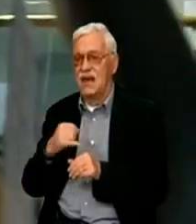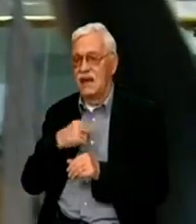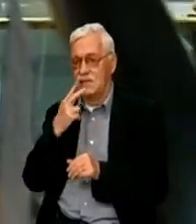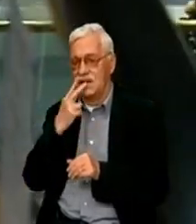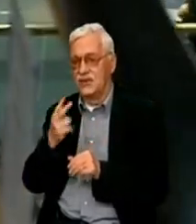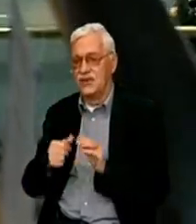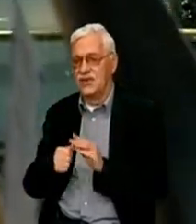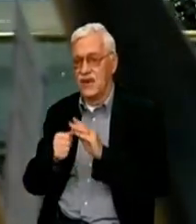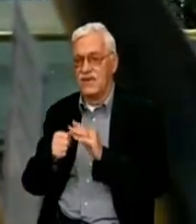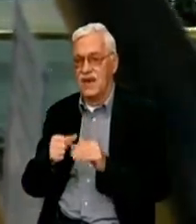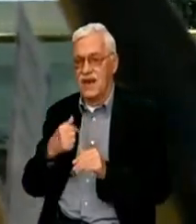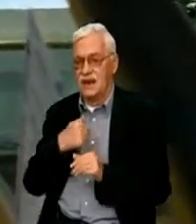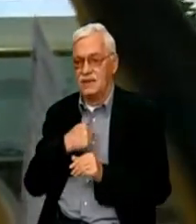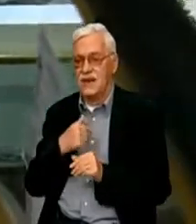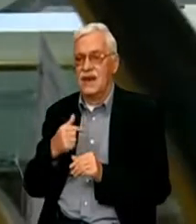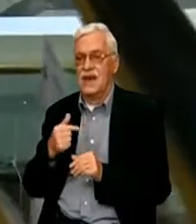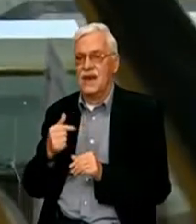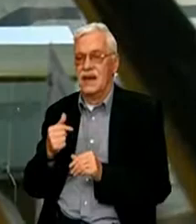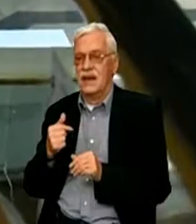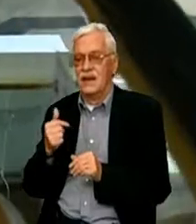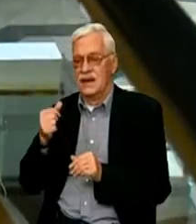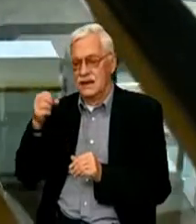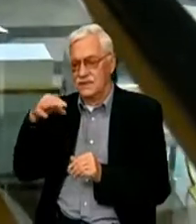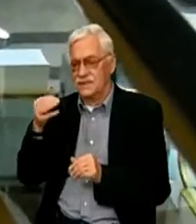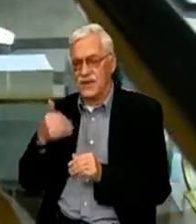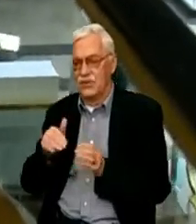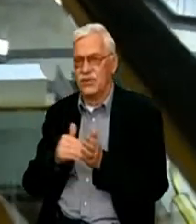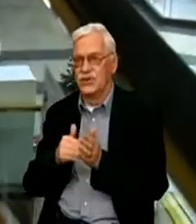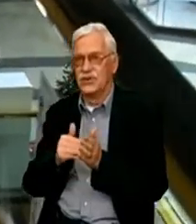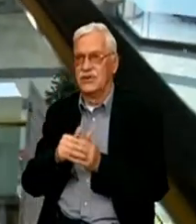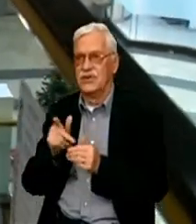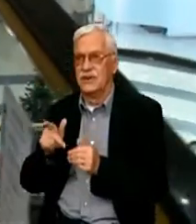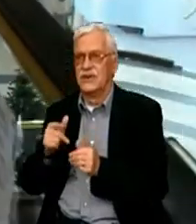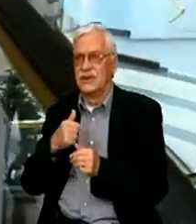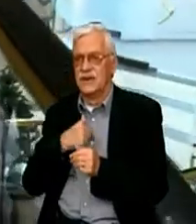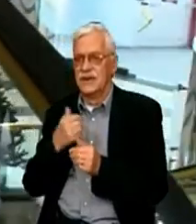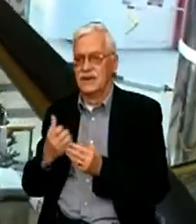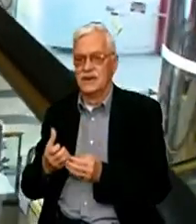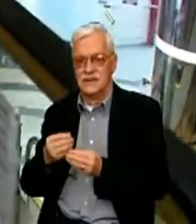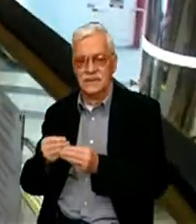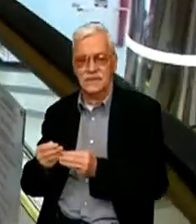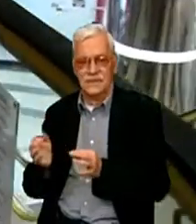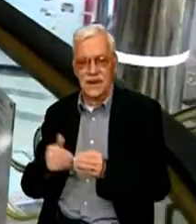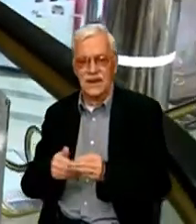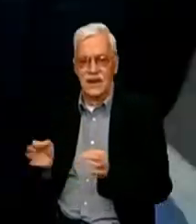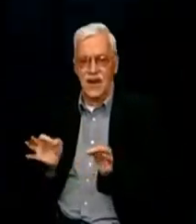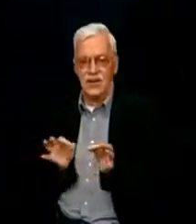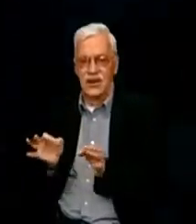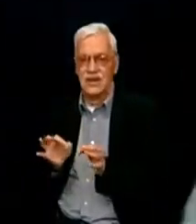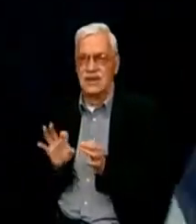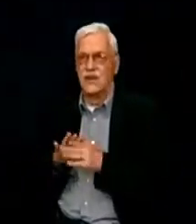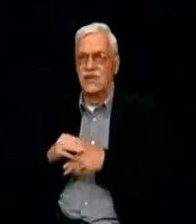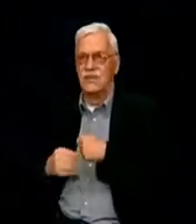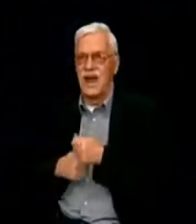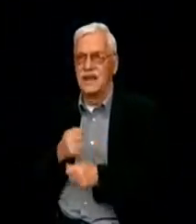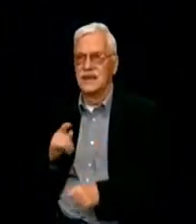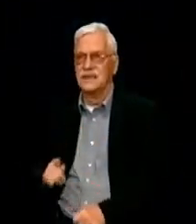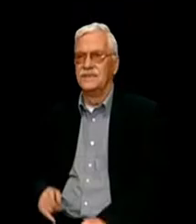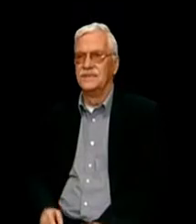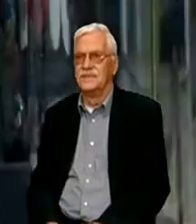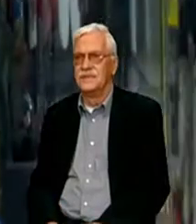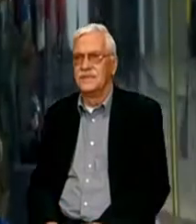szefie, mi średnio jest potrzebne to światło, a może dzięki temu uda nam się wygenerować koszty, to zostanę dłużej w pracy, nie? Uwaga, bo idzie